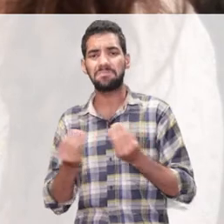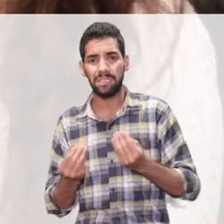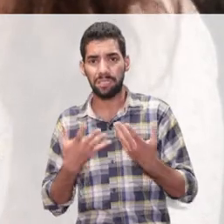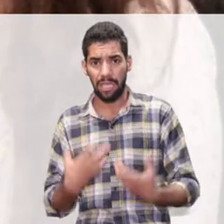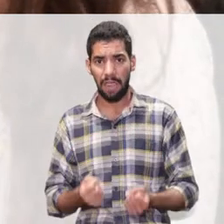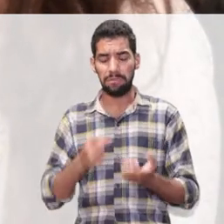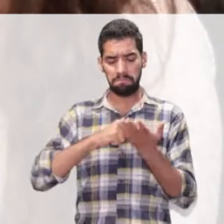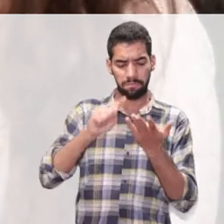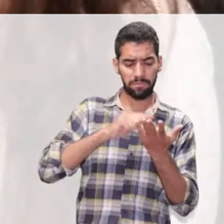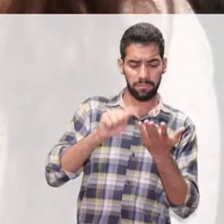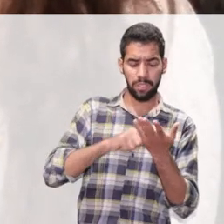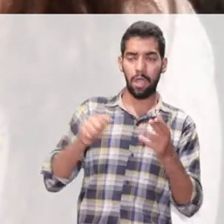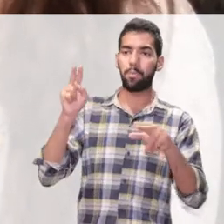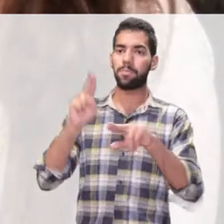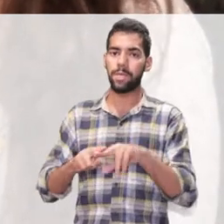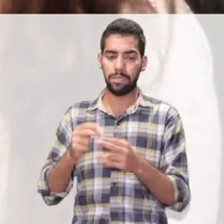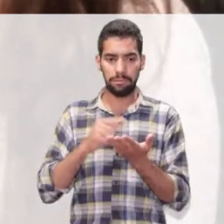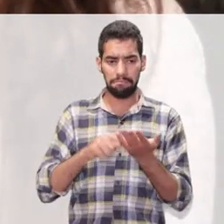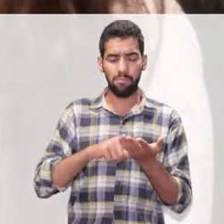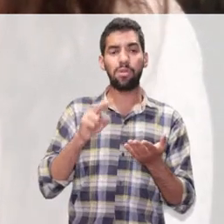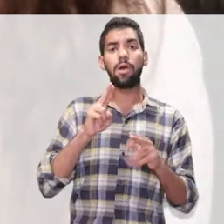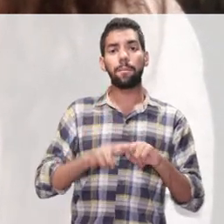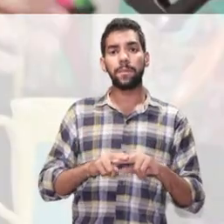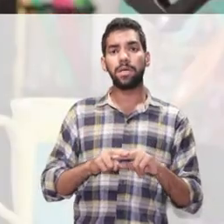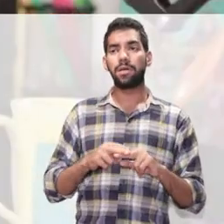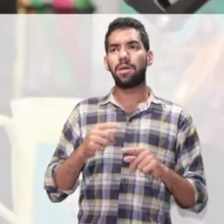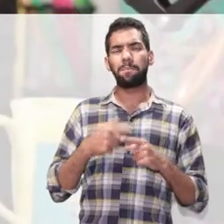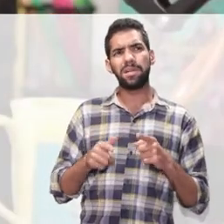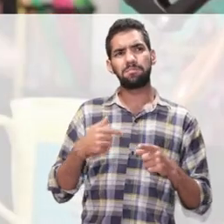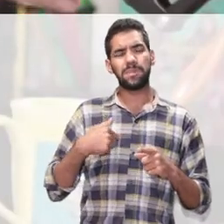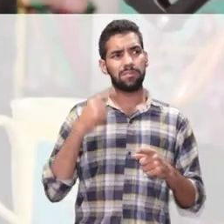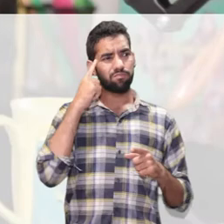सबस्क्राइब नाउ यू नो नो नो नो